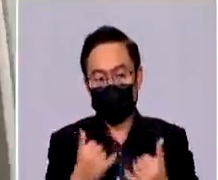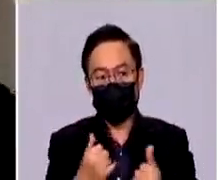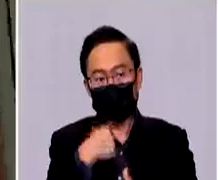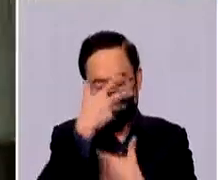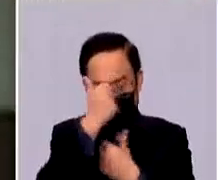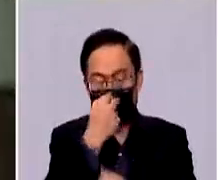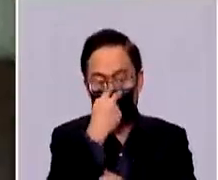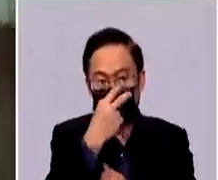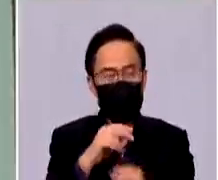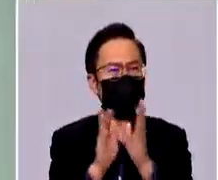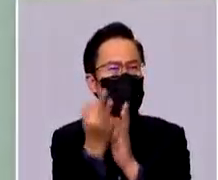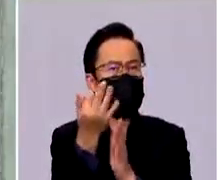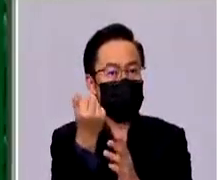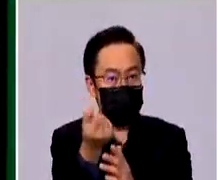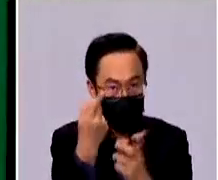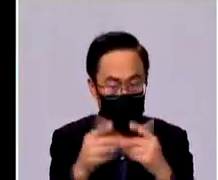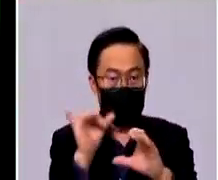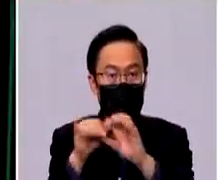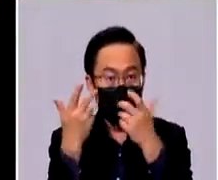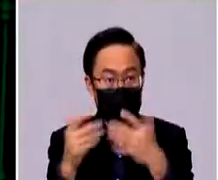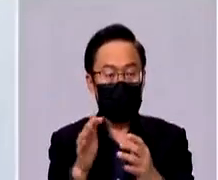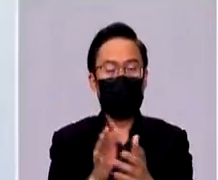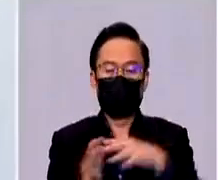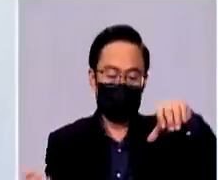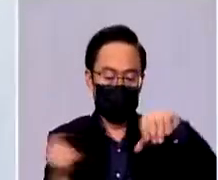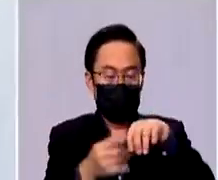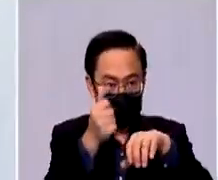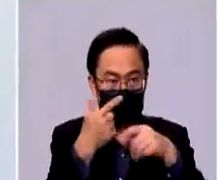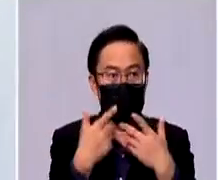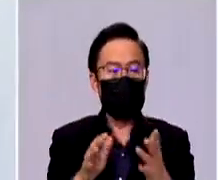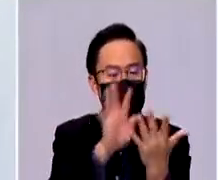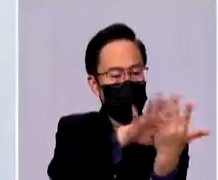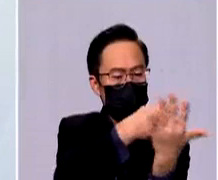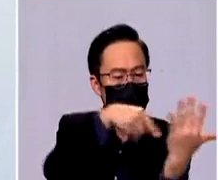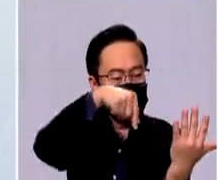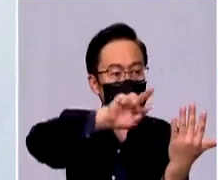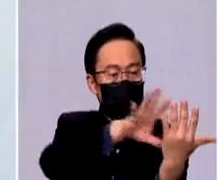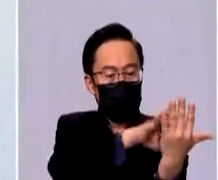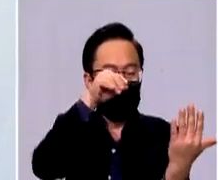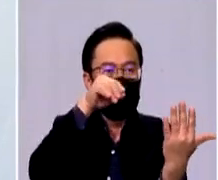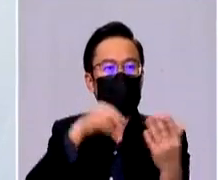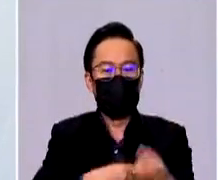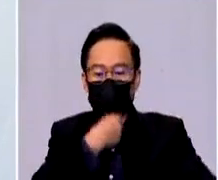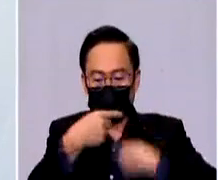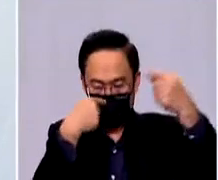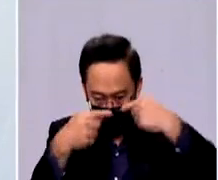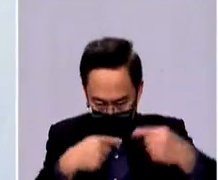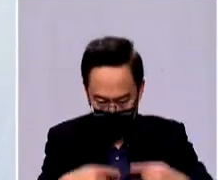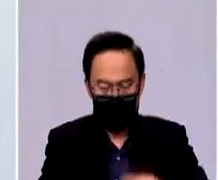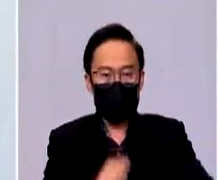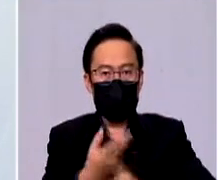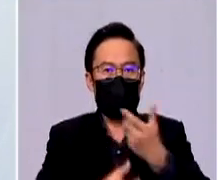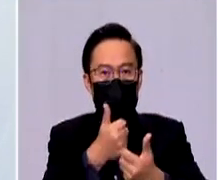ยังสามารถสแกน QR Code เพื่อร่วมแสดงความคิดเห็นได้นะคะล่าสุดการรถไฟได้ออกเอกสารประชาสัมพันธ์ระบุยินดีรับฟังทุ